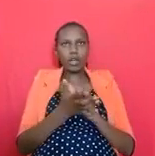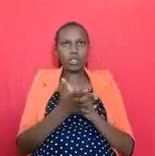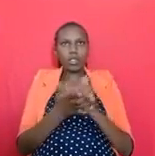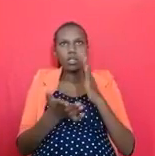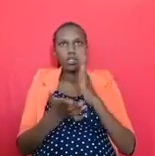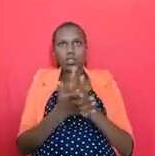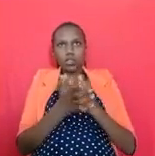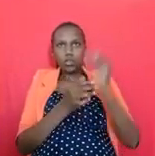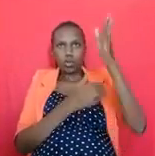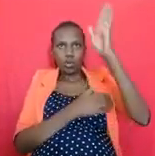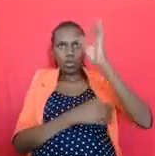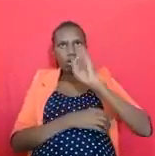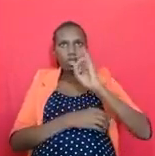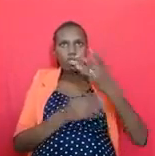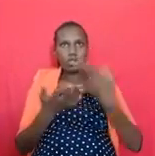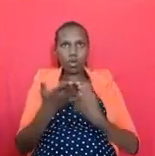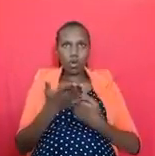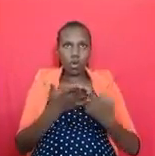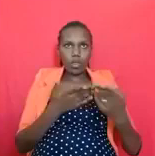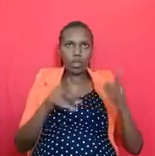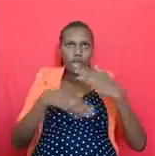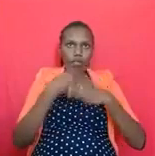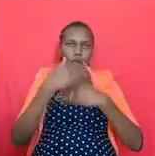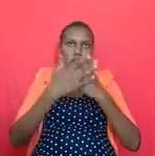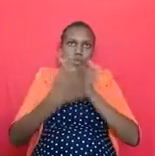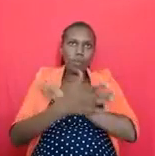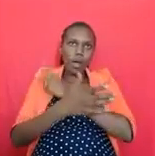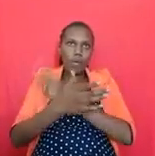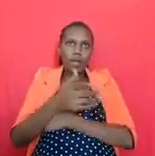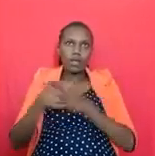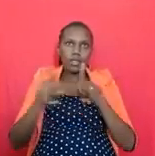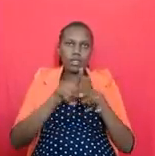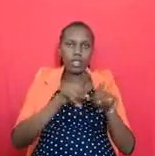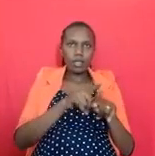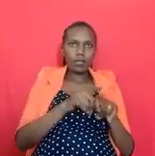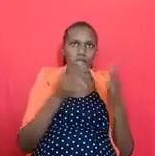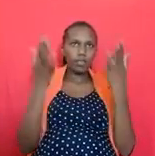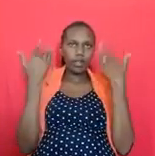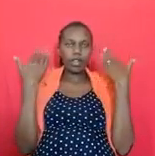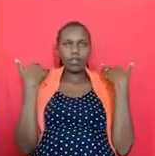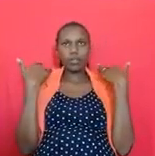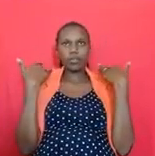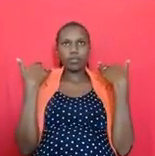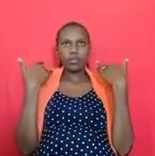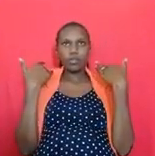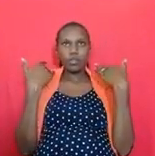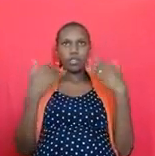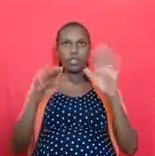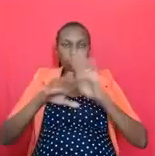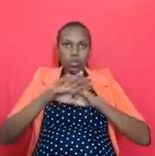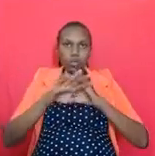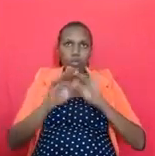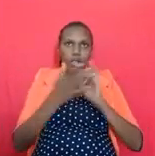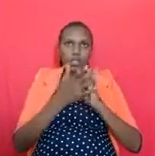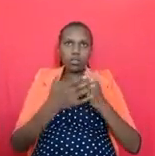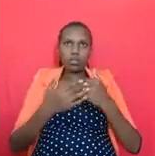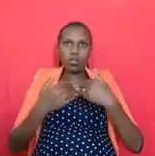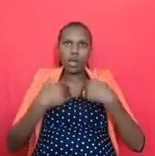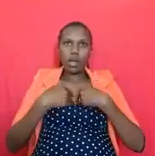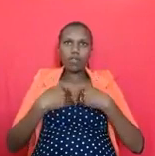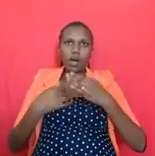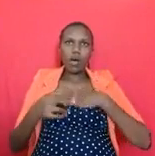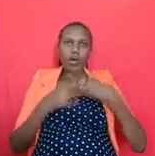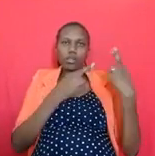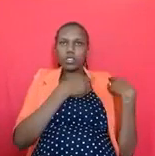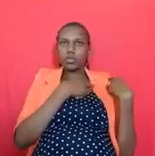Tithero mwathani ithe witu we uri mutheru mwene hinya wothe ningi we ngai wa tene na tene ni kwagiriire muno ni wega na ningi ni wira witu